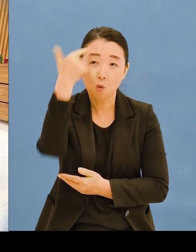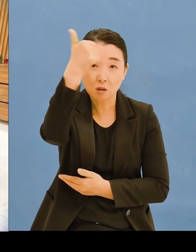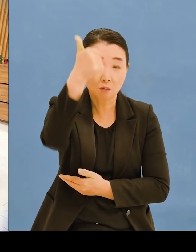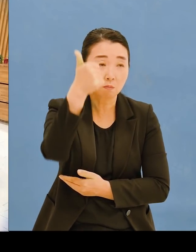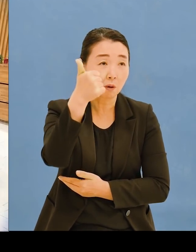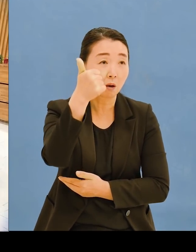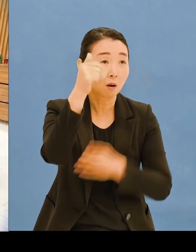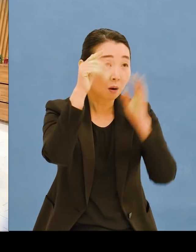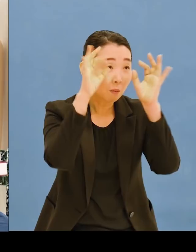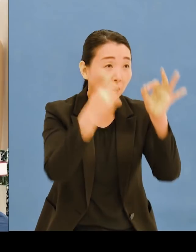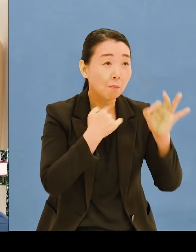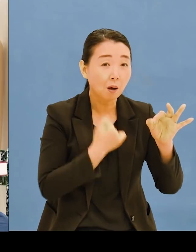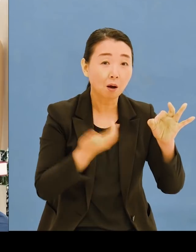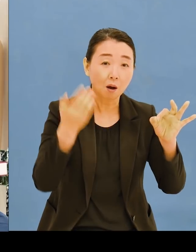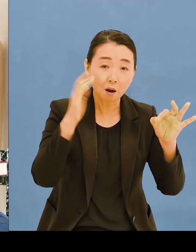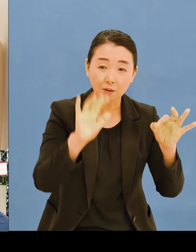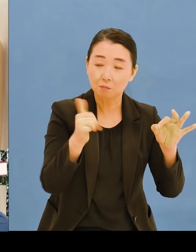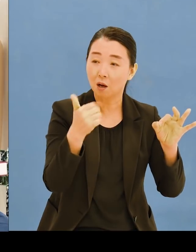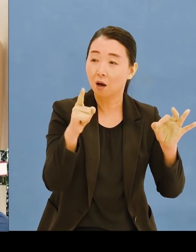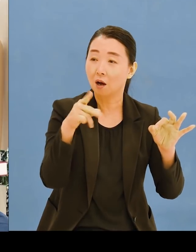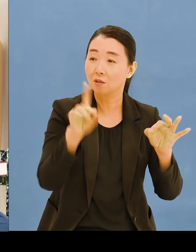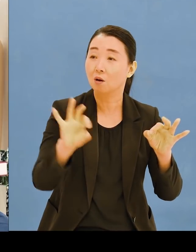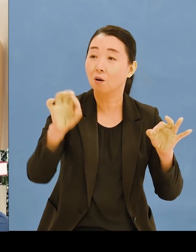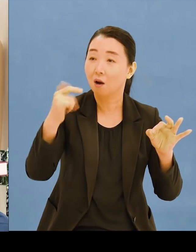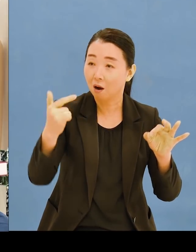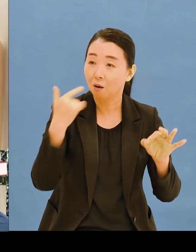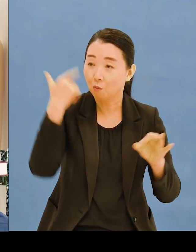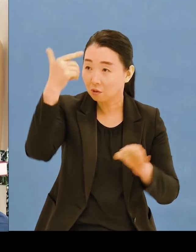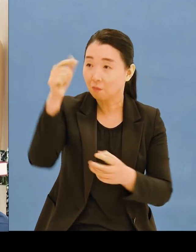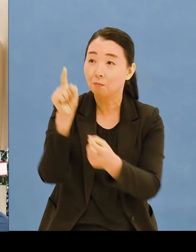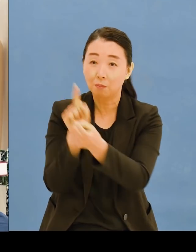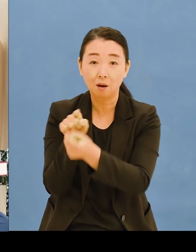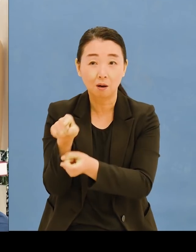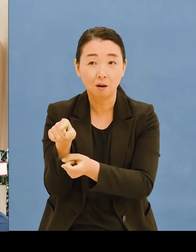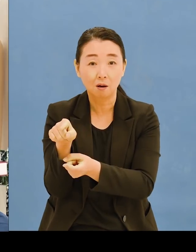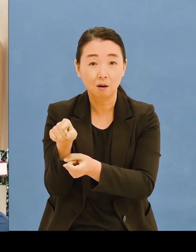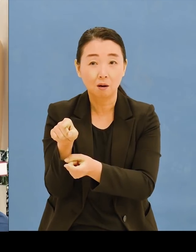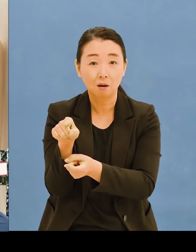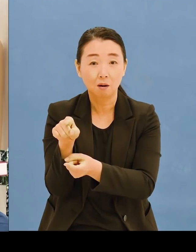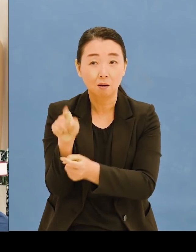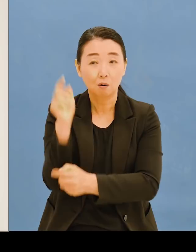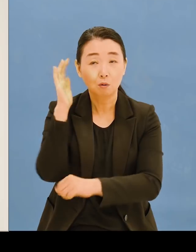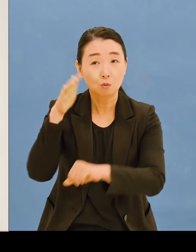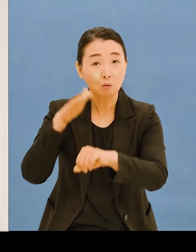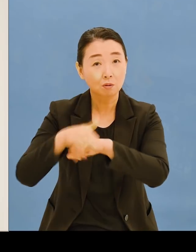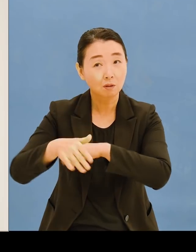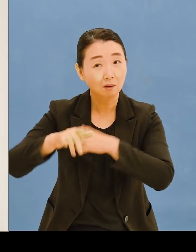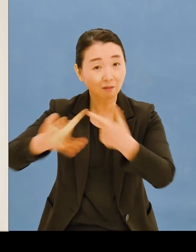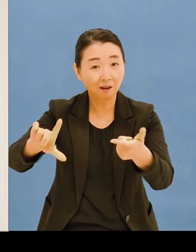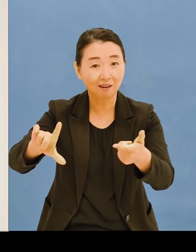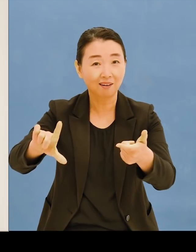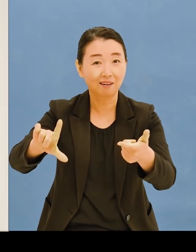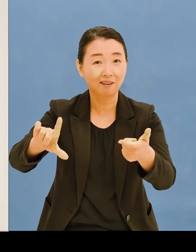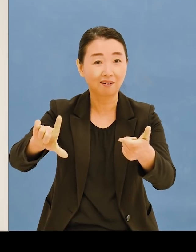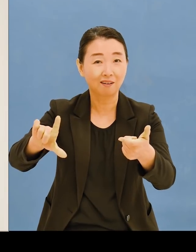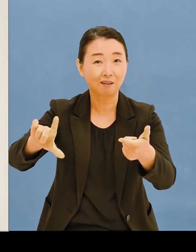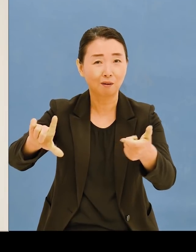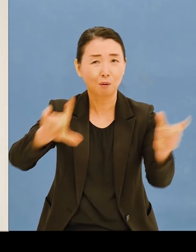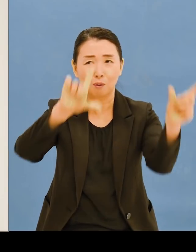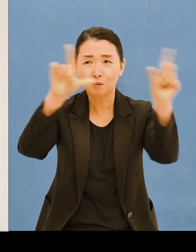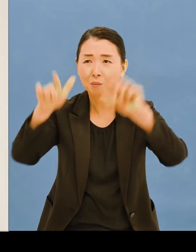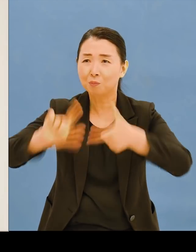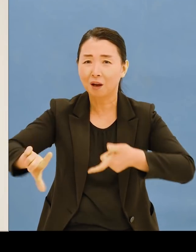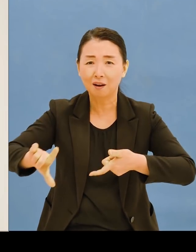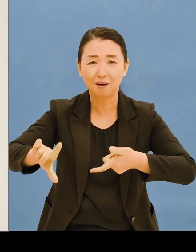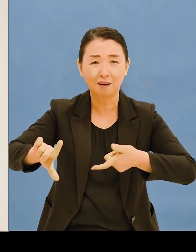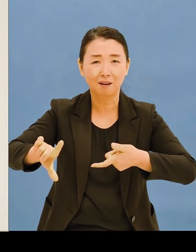분들을 이제 보다가 하정원 목사님을 딱 만났는데 이분은 너무도 다른 삶을